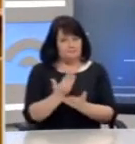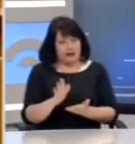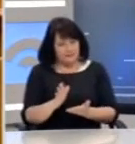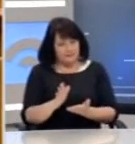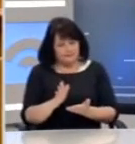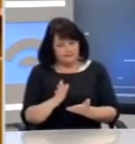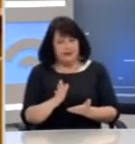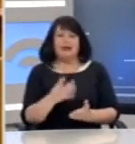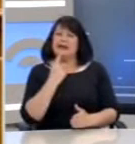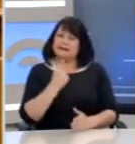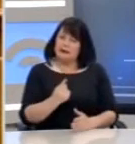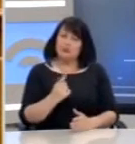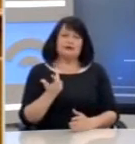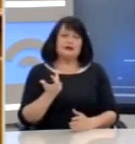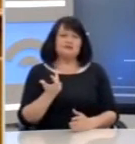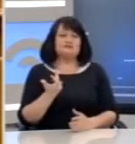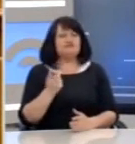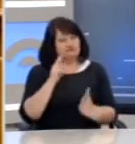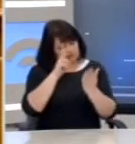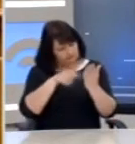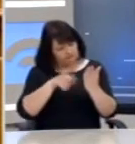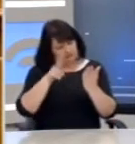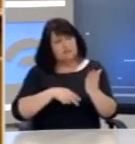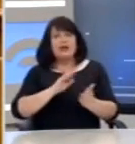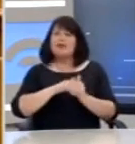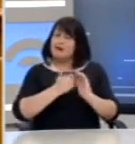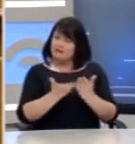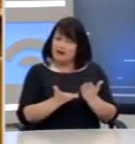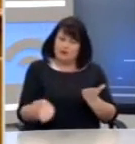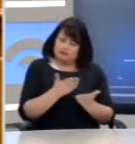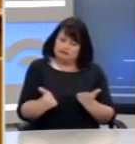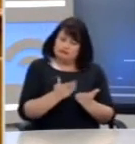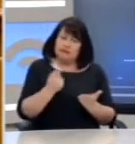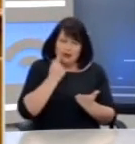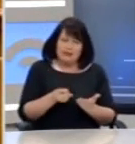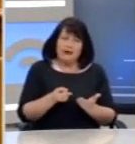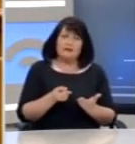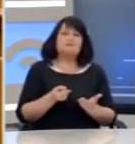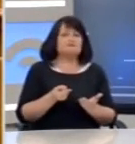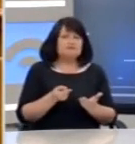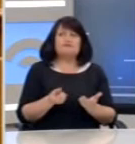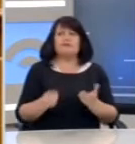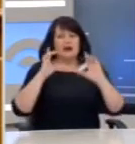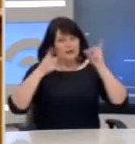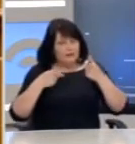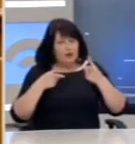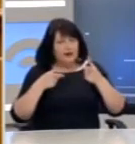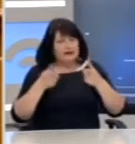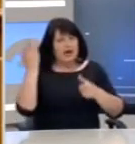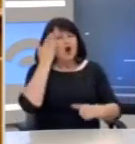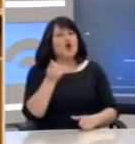η αξιωματική αντιπολίτευση. Έχει μια πρόταση που έχει ενδιαφέρον. Η Νέα Δημοκρατία την κοστολογεί